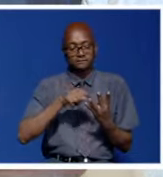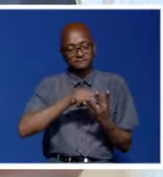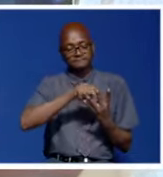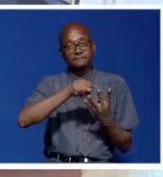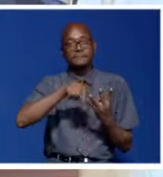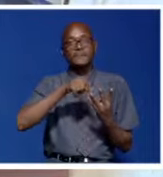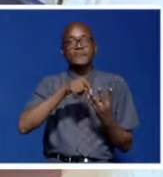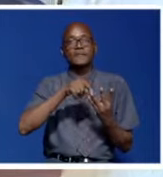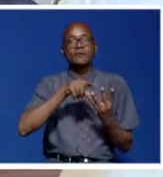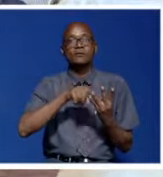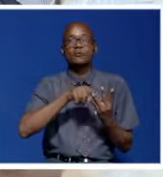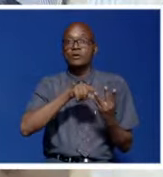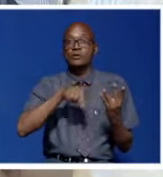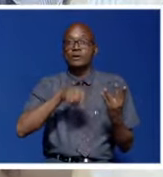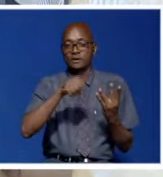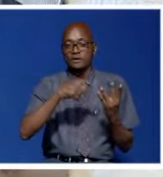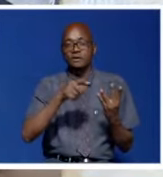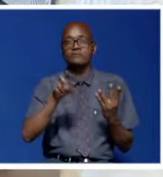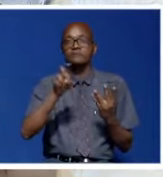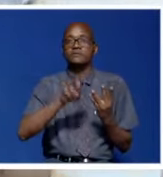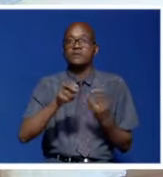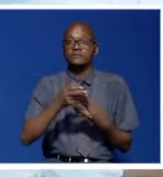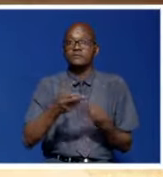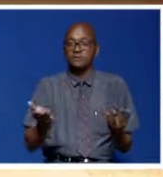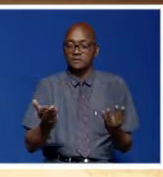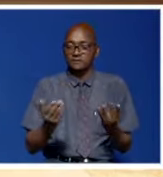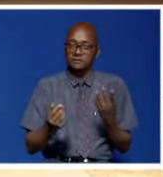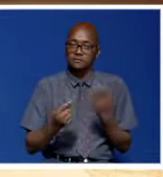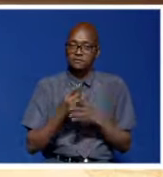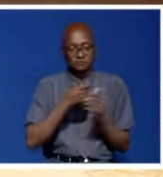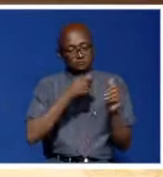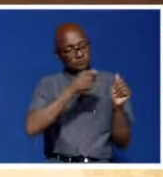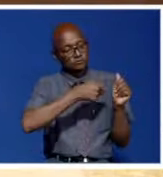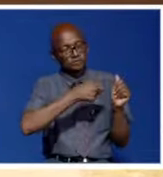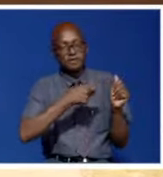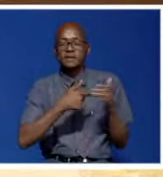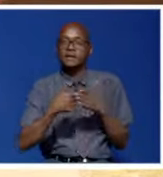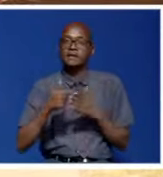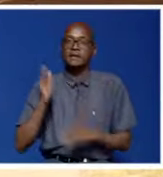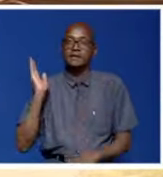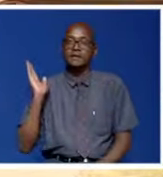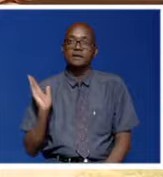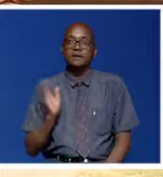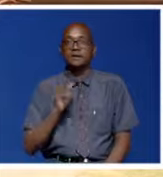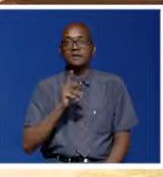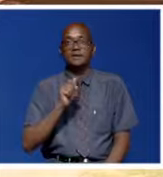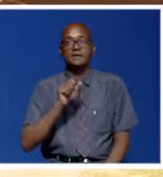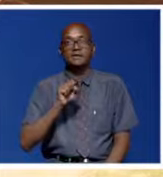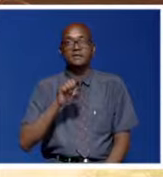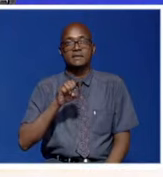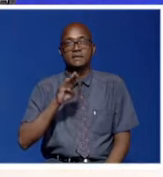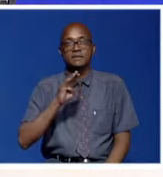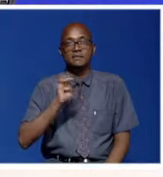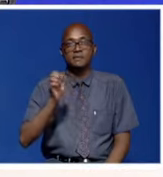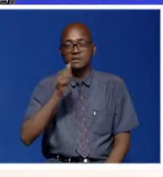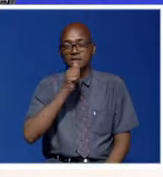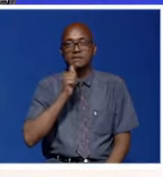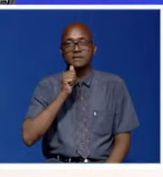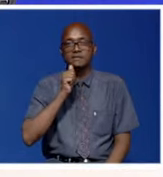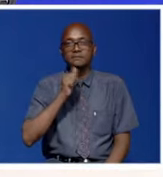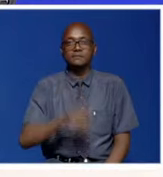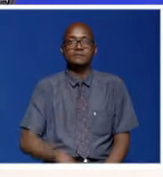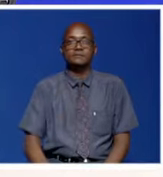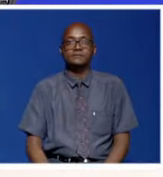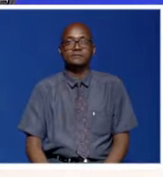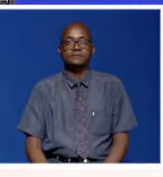hao wawili wanaendelea kutafutwa. Kutoka mkoani Mtwara, anaitwa John Kasembe, Azam News.